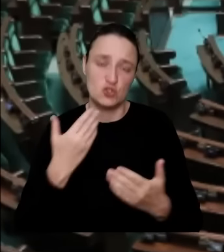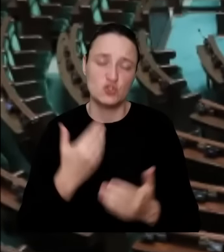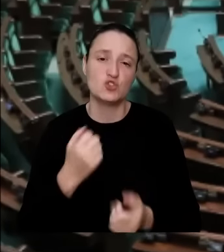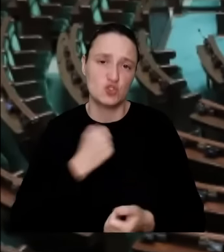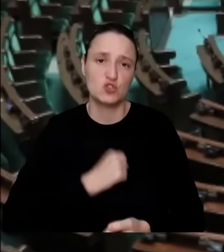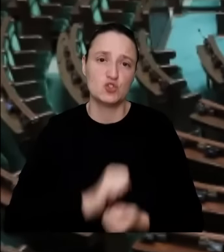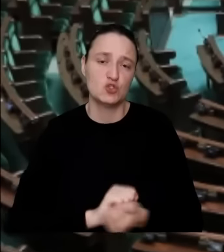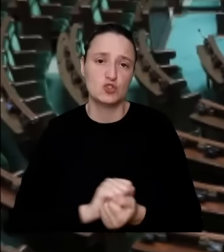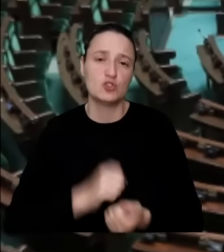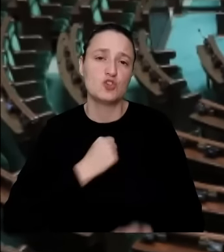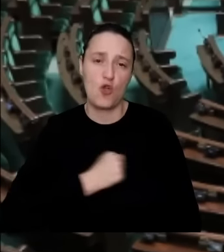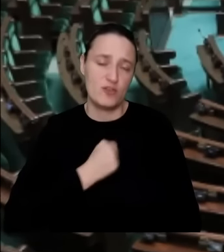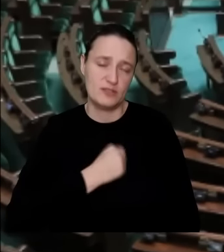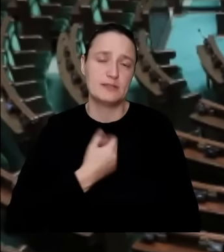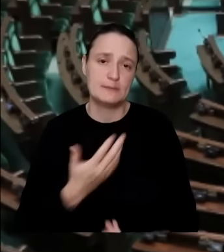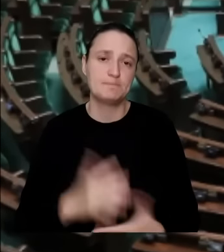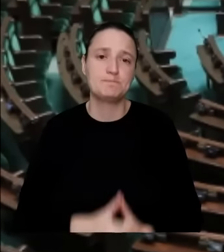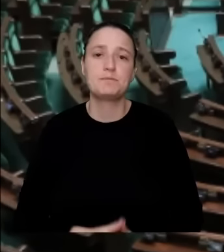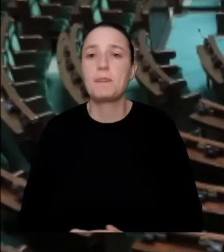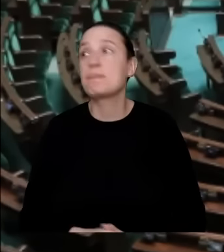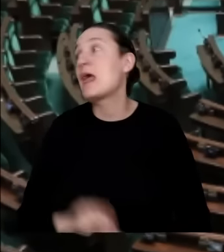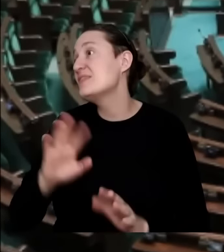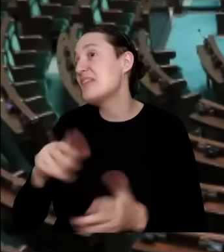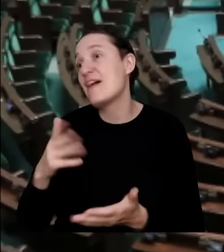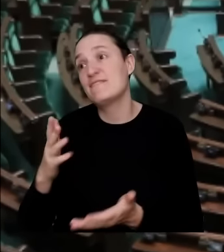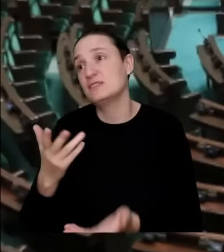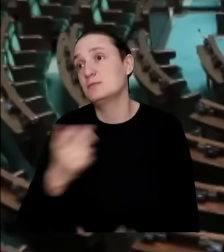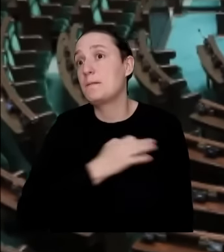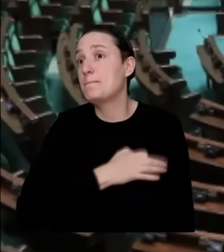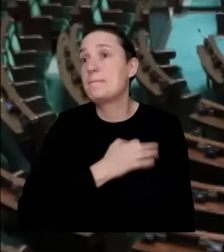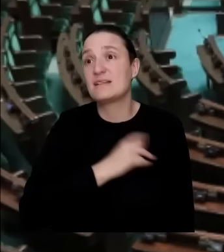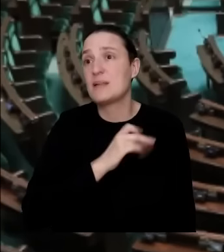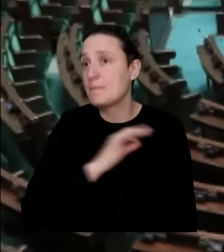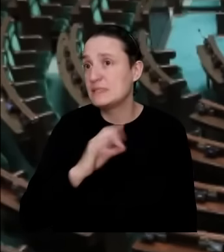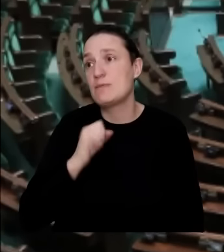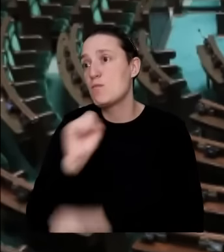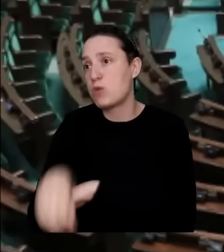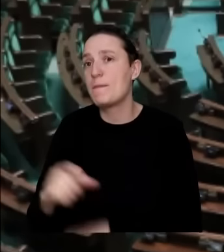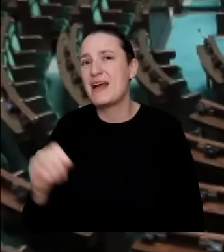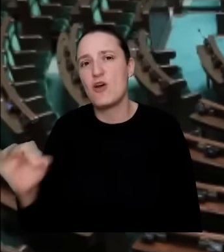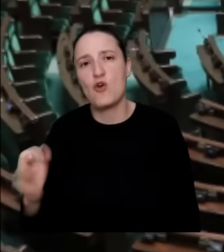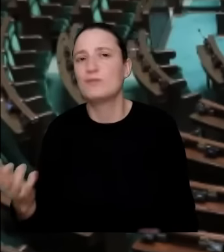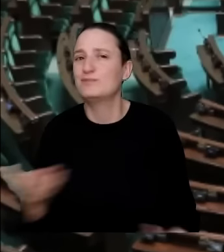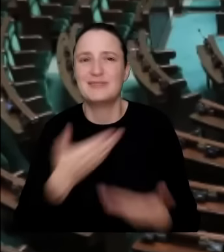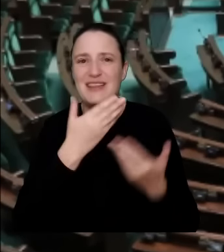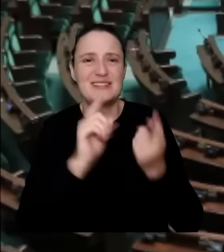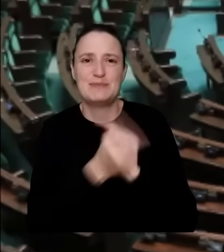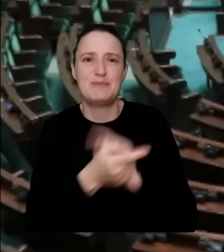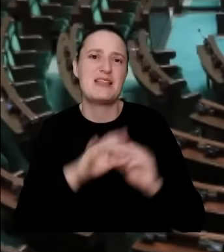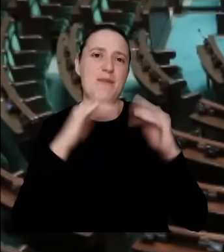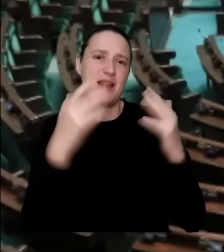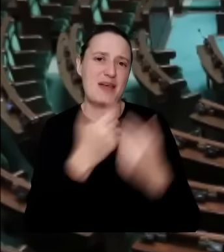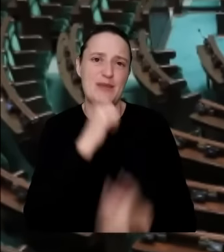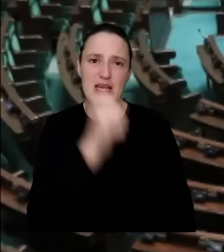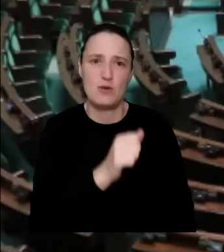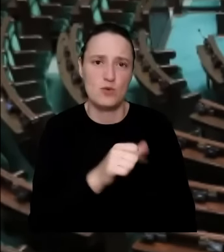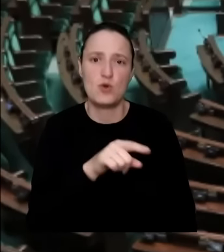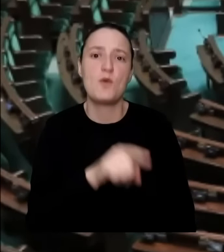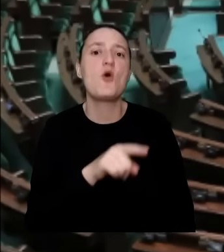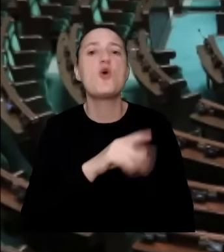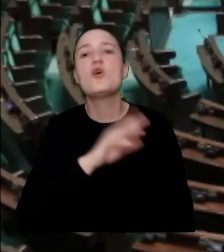gdyby Prawo i Sprawiedliwość fenomenalnie pokonało platformę obywatelską to nie zmieniłoby to rozkładu sił w samym parlamencie gdzie siły prawicowe i